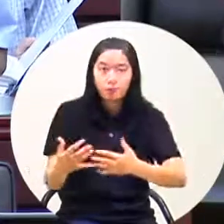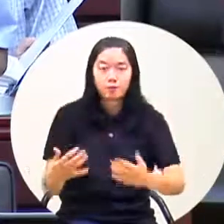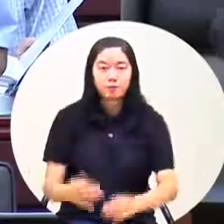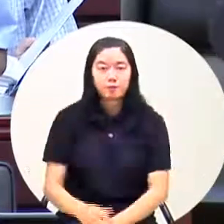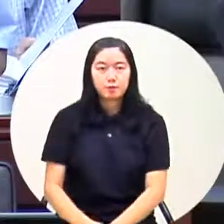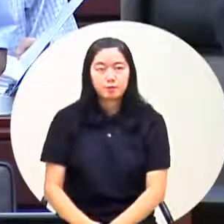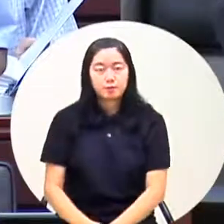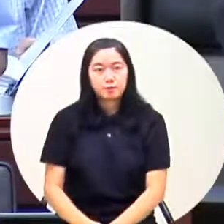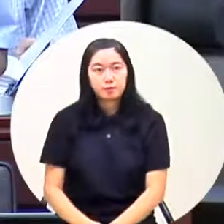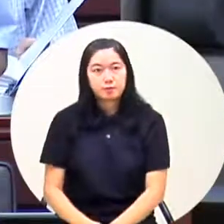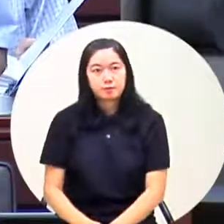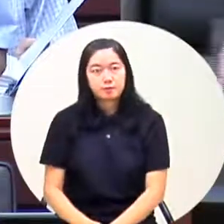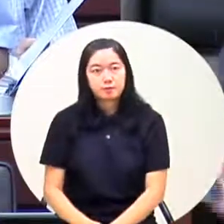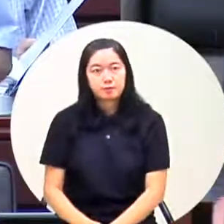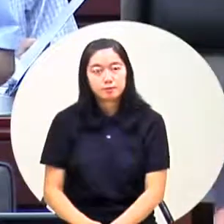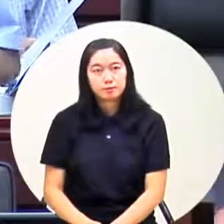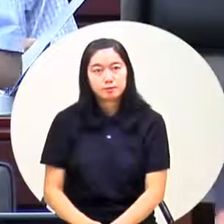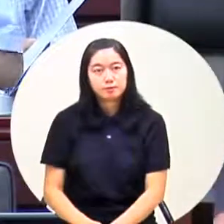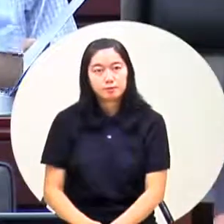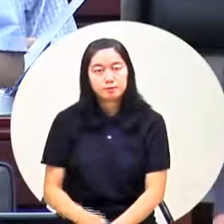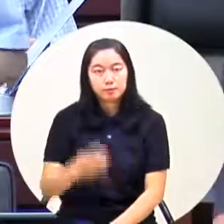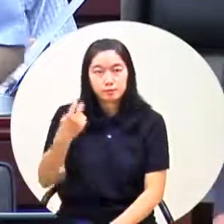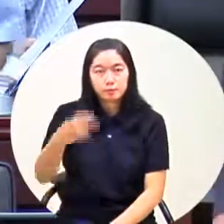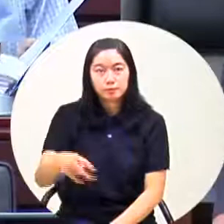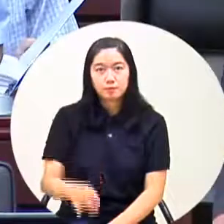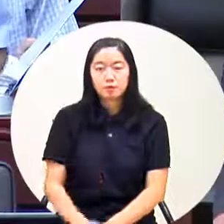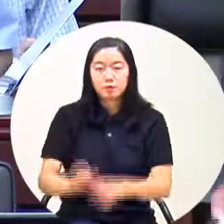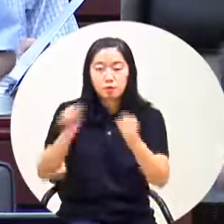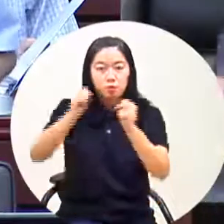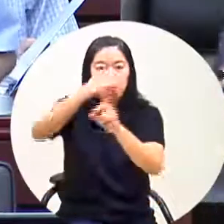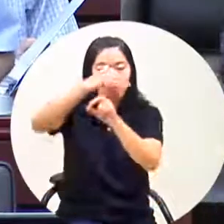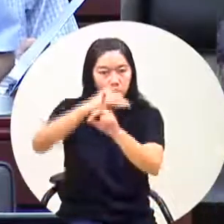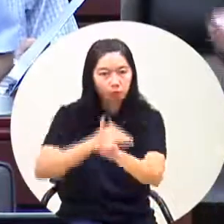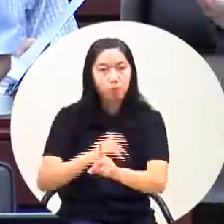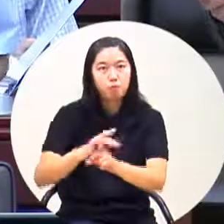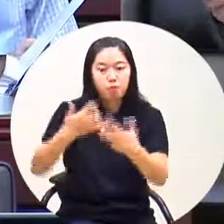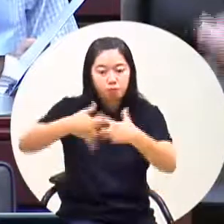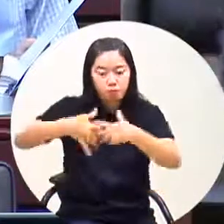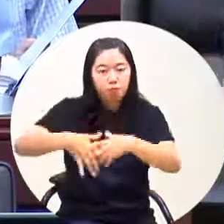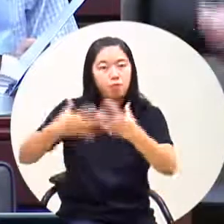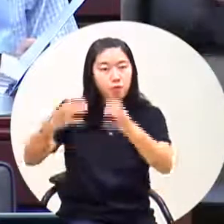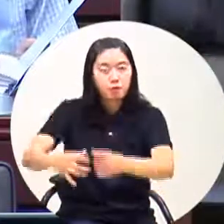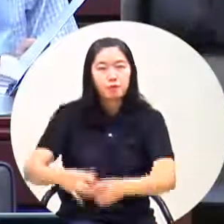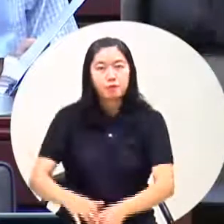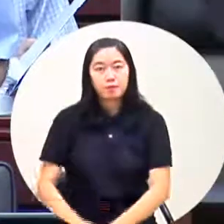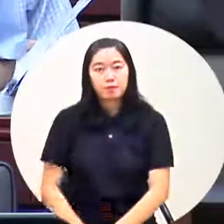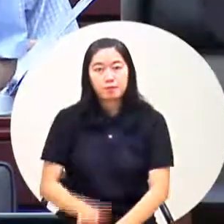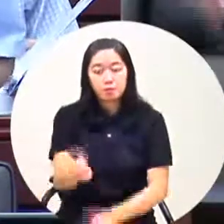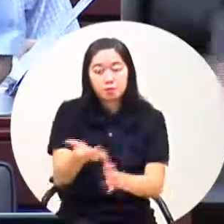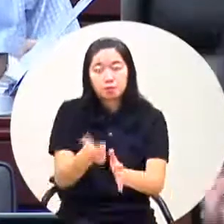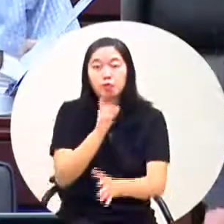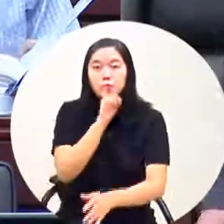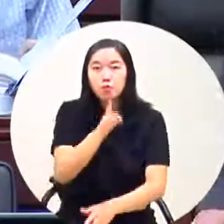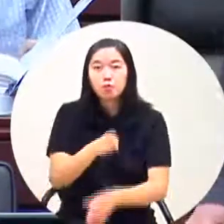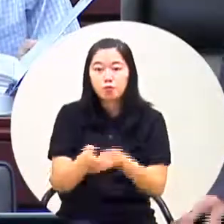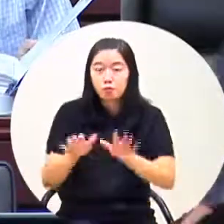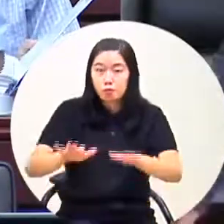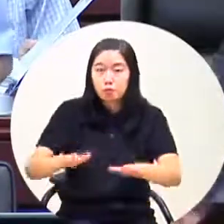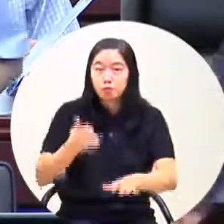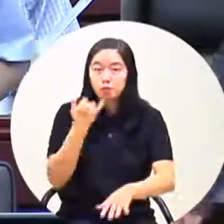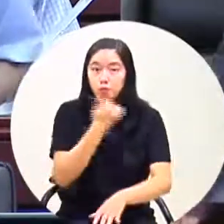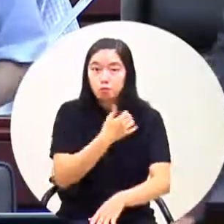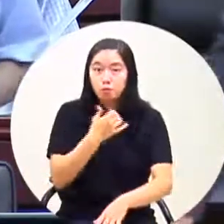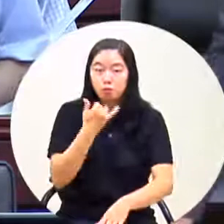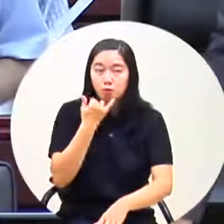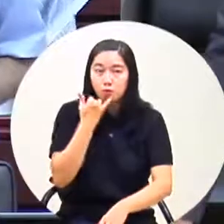的这一些屋房设备还有冷却的设备。 谢谢局长。局长你刚刚说我们目前大概可以